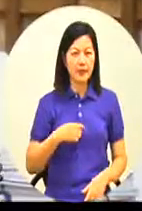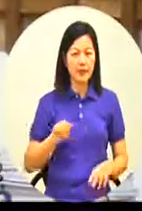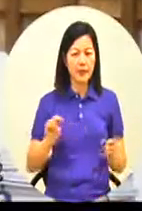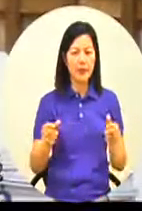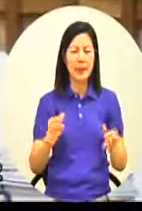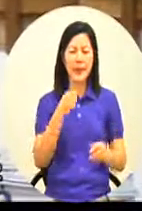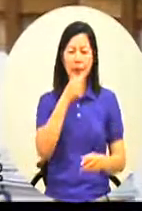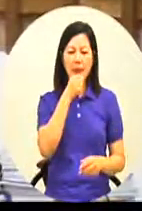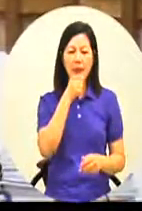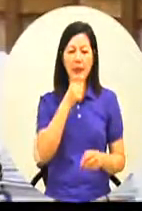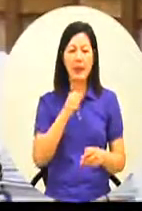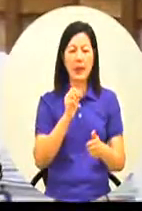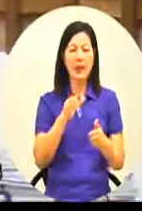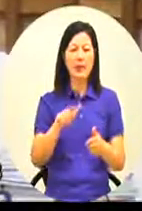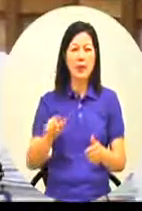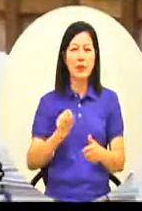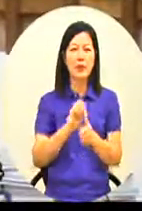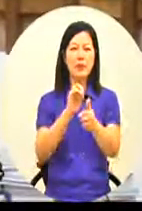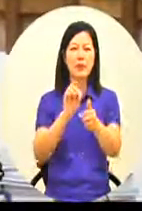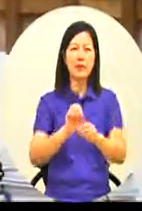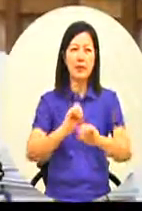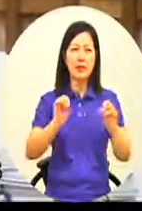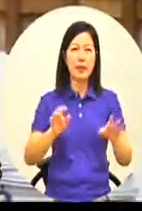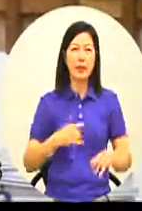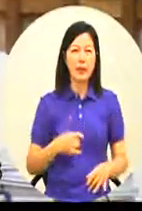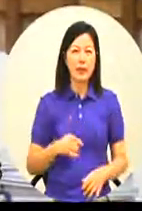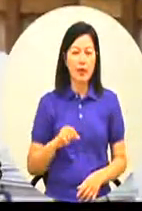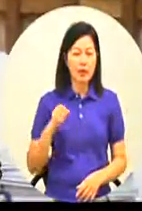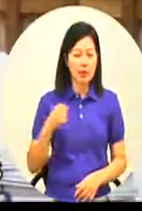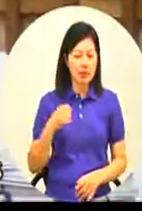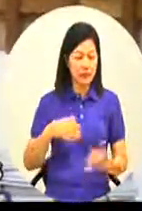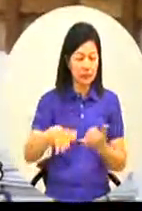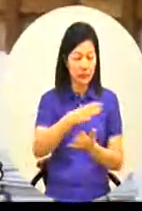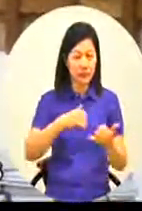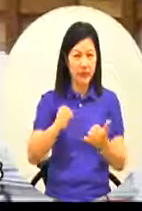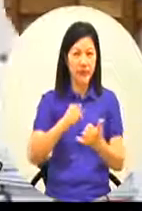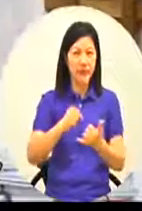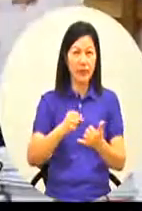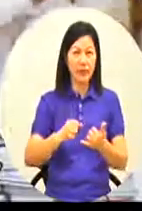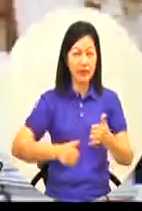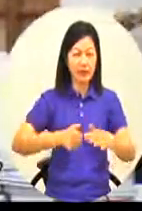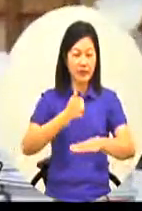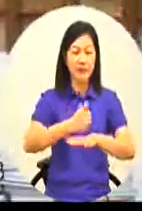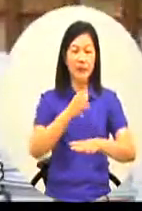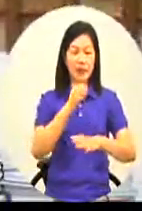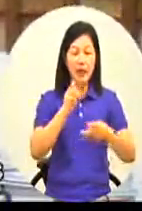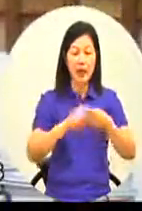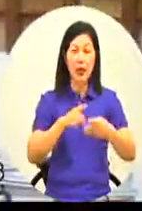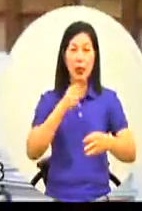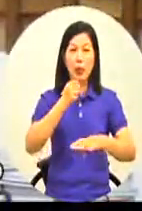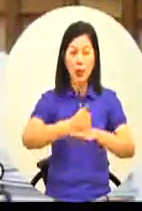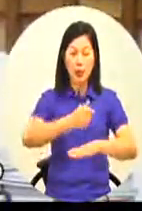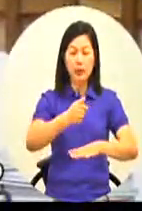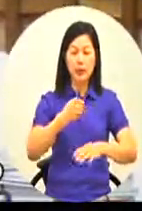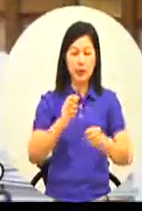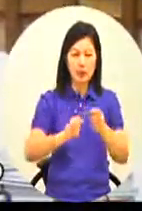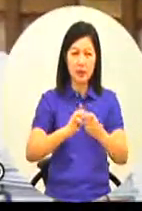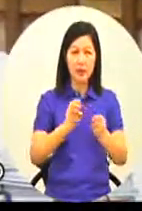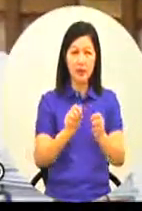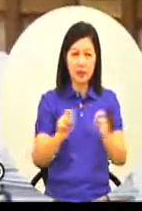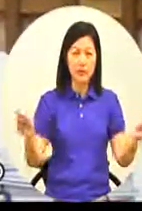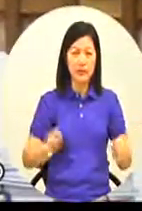件，我也是10几家电台全国联播，啊，做起30多档，所有全台湾